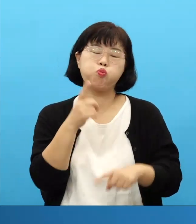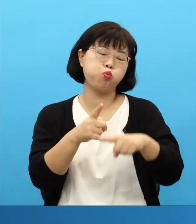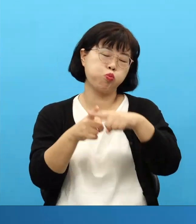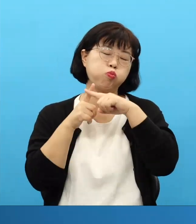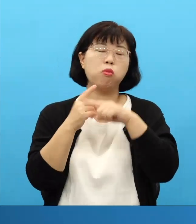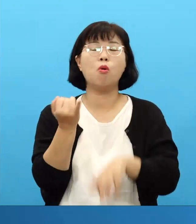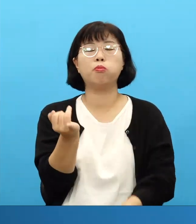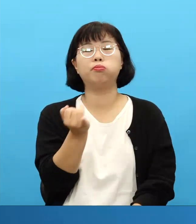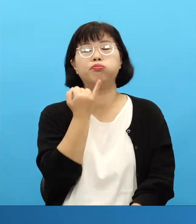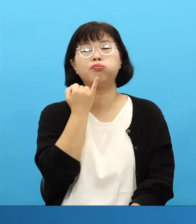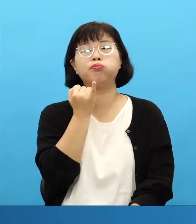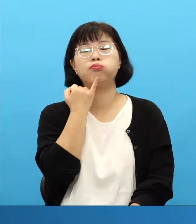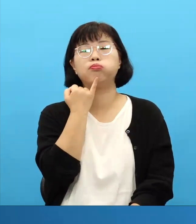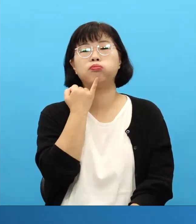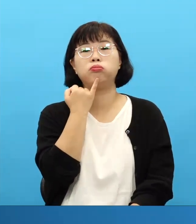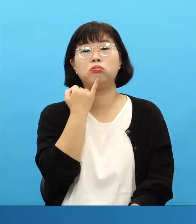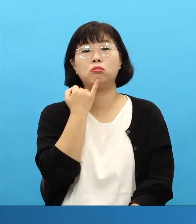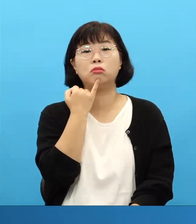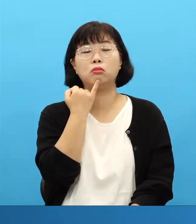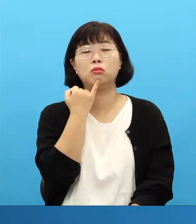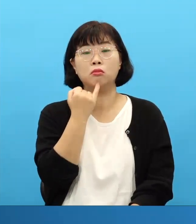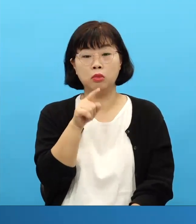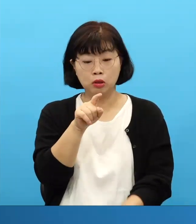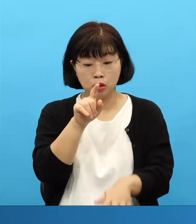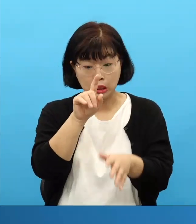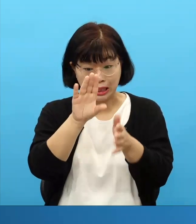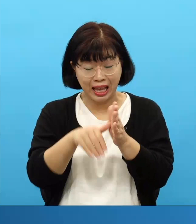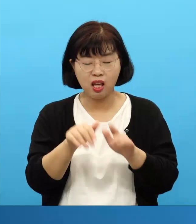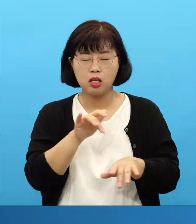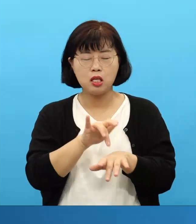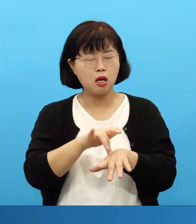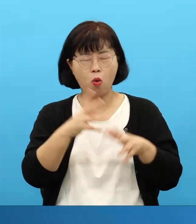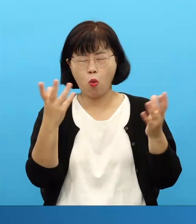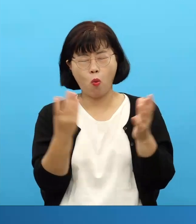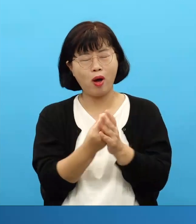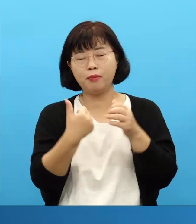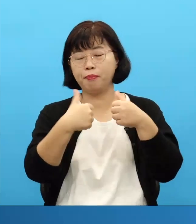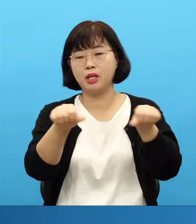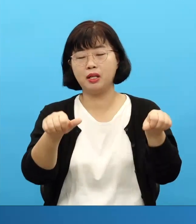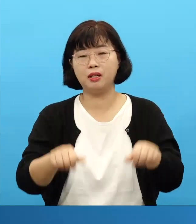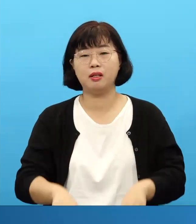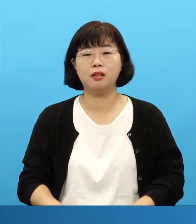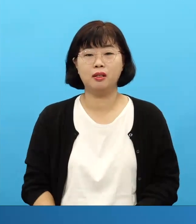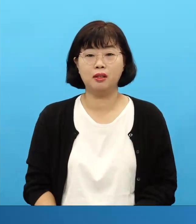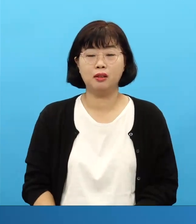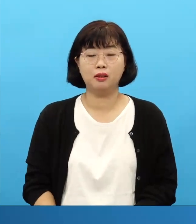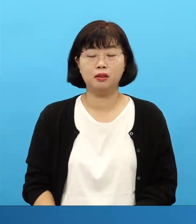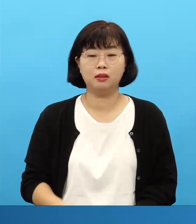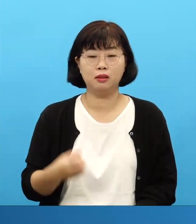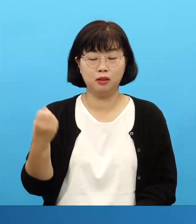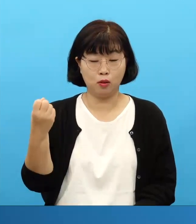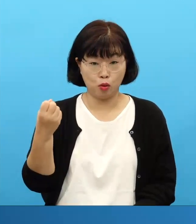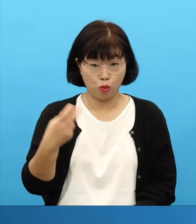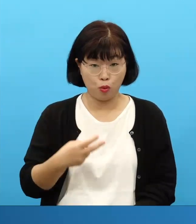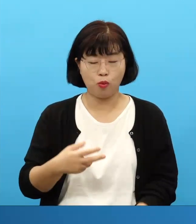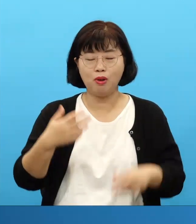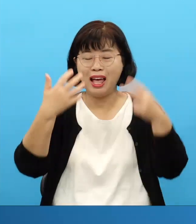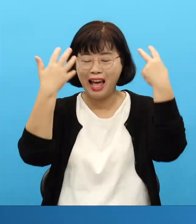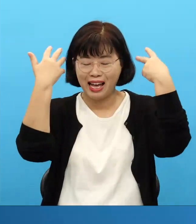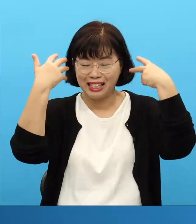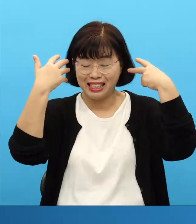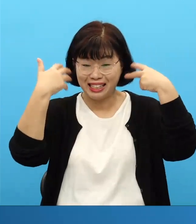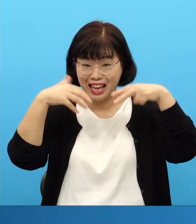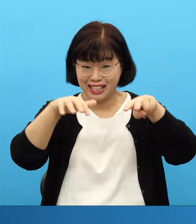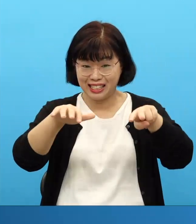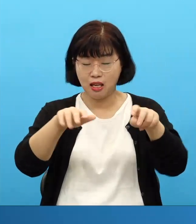굉장한 거죠. And so that's 허감 다 무너지는 거예요. And that's how they broke down all the darkness. 다니엘이 조서에 의인 찍힌 거 알고도. And Daniel,